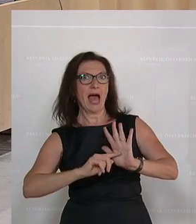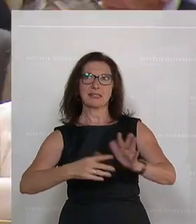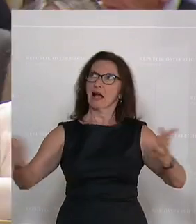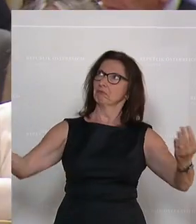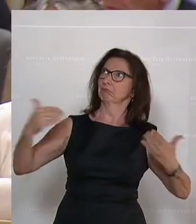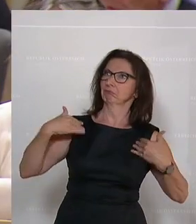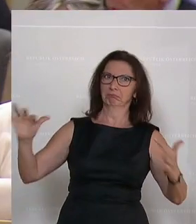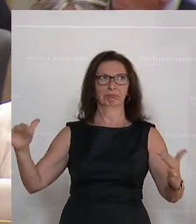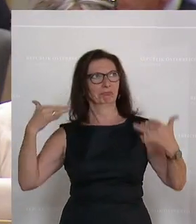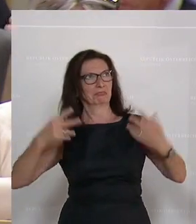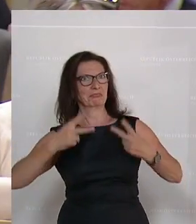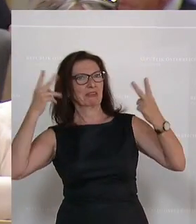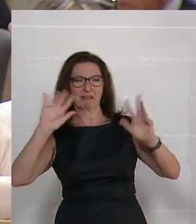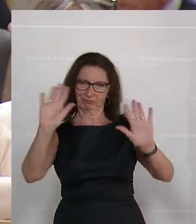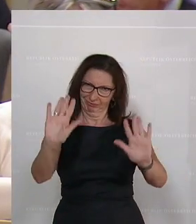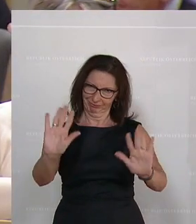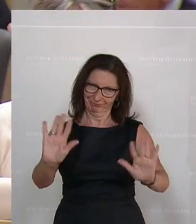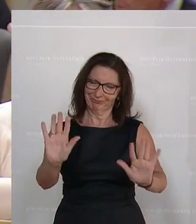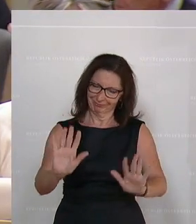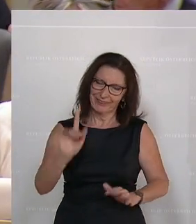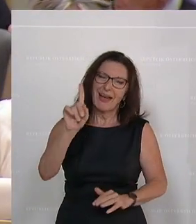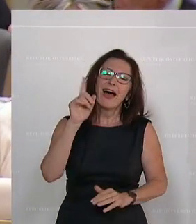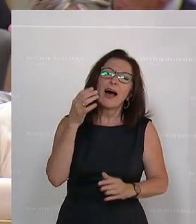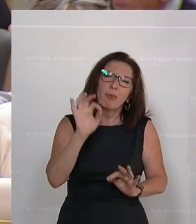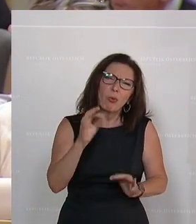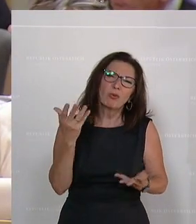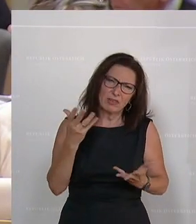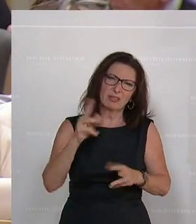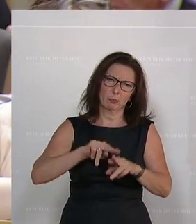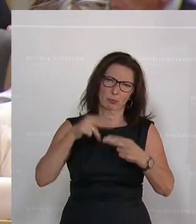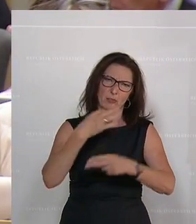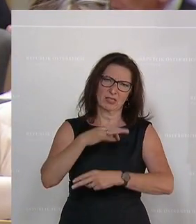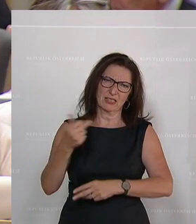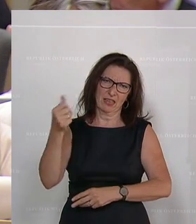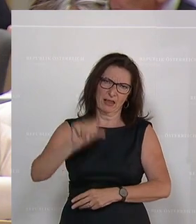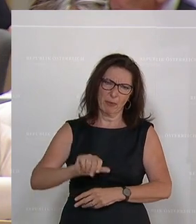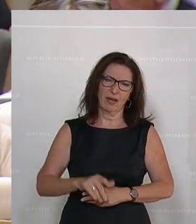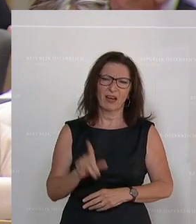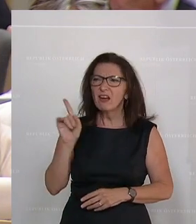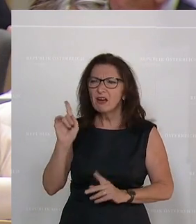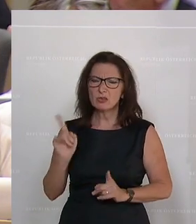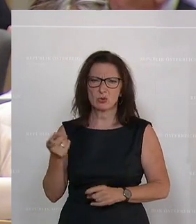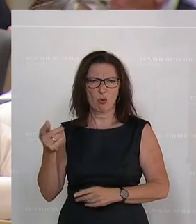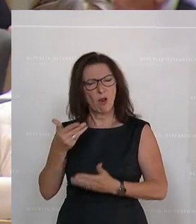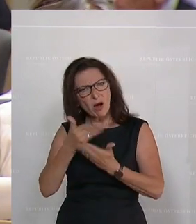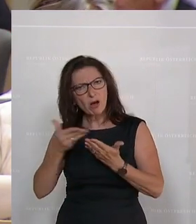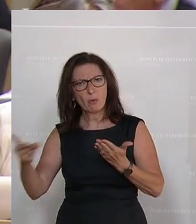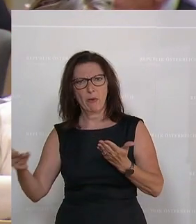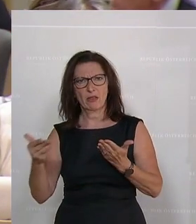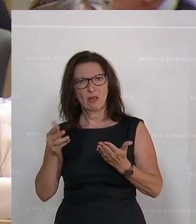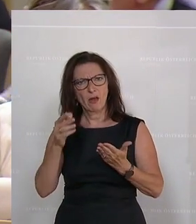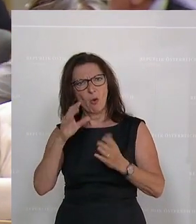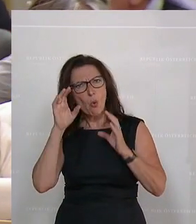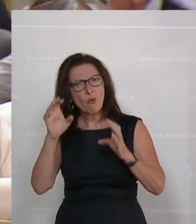aber es wäre gut gewesen wenn der bundeskanzler hier wäre und auch rechtfertigt warum die svp und die grünen für